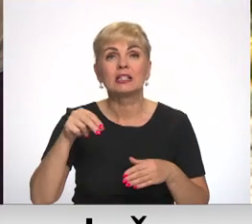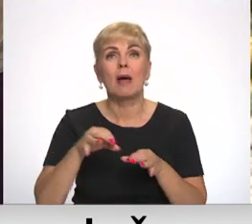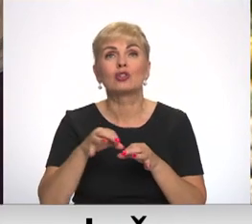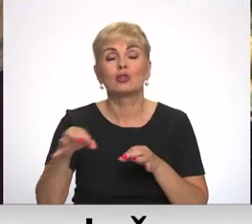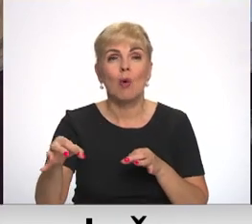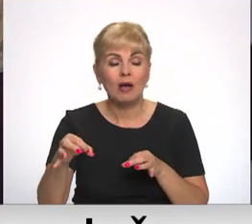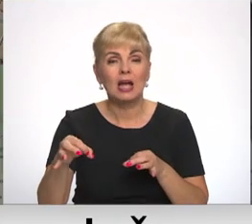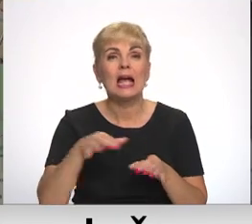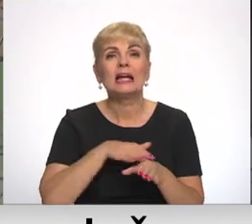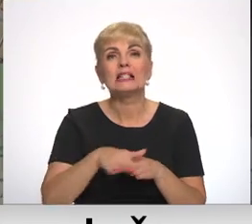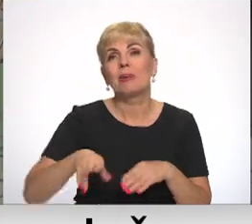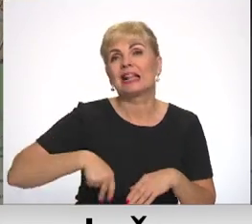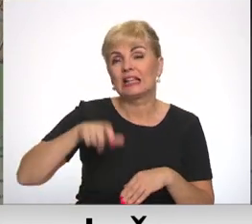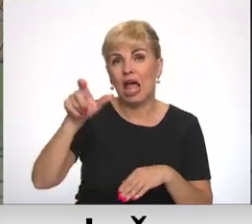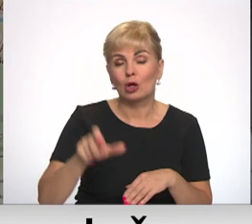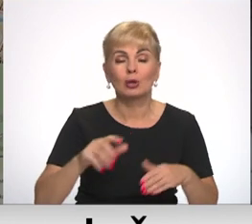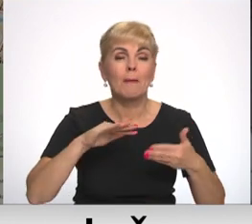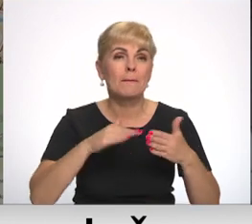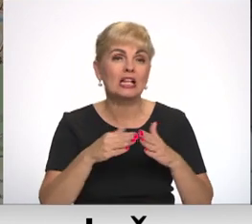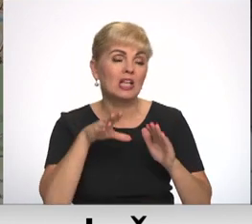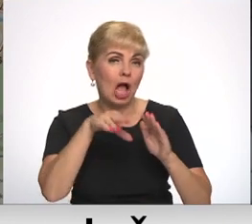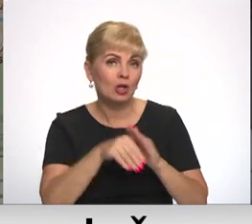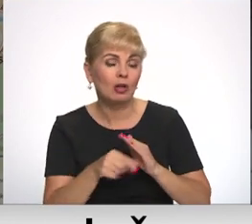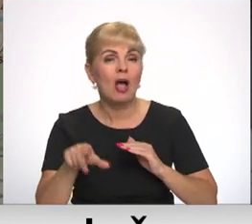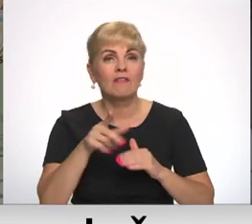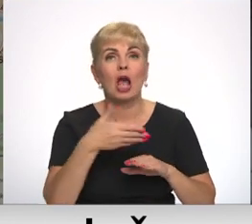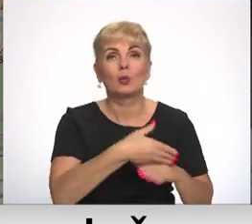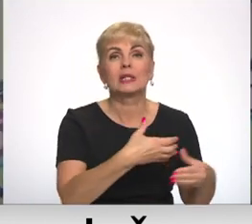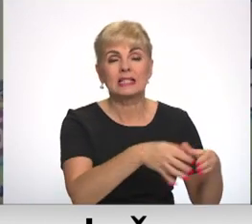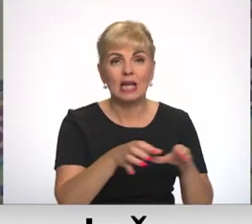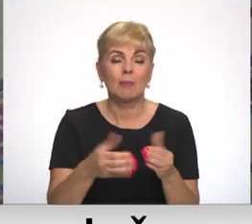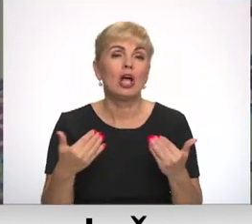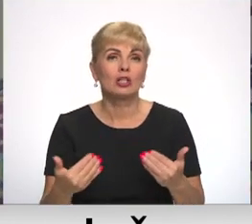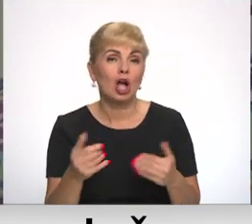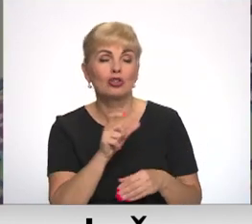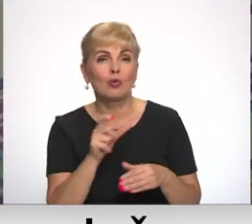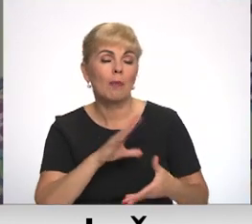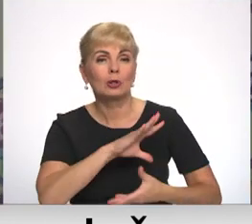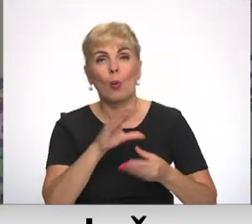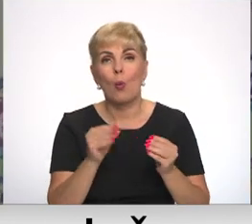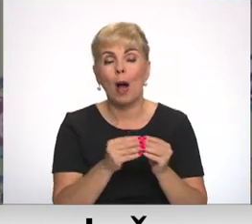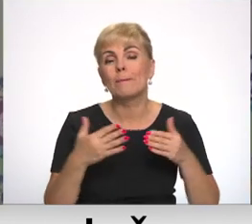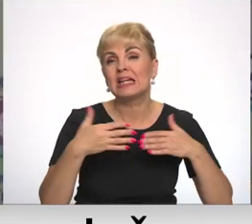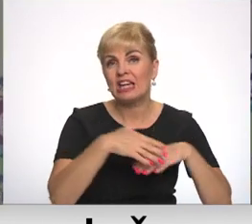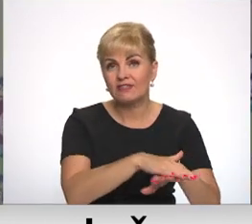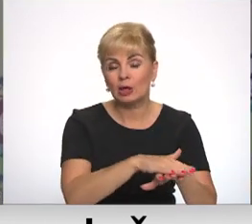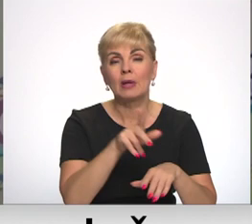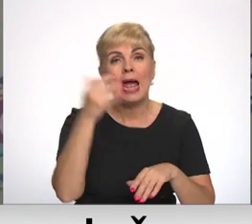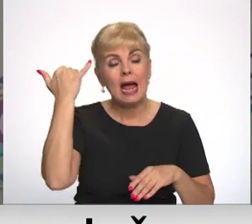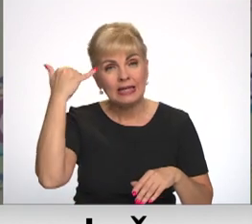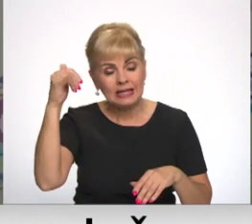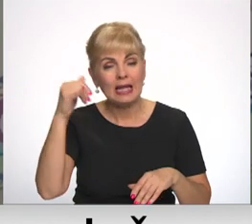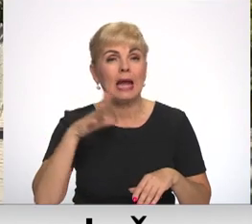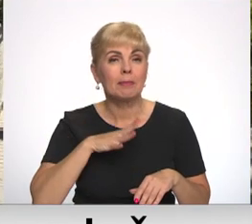pašvaldības izpilddirektors. Pilsētā varētu iekļaut vairākus ciemus, ar kuriem jau šobrīd ir kopīga infrastruktūra, un šāda ideja pavīdējas